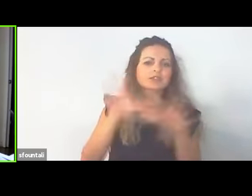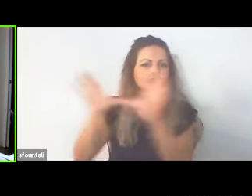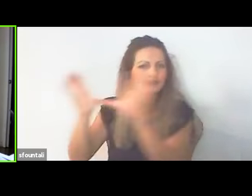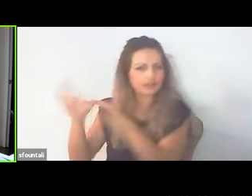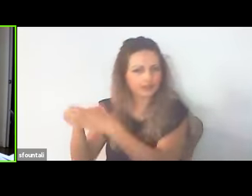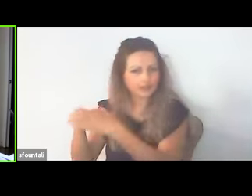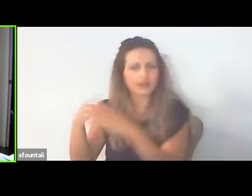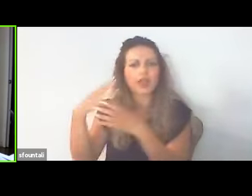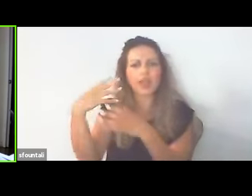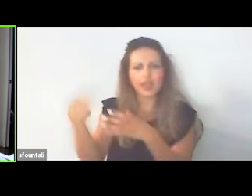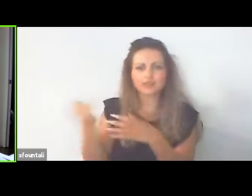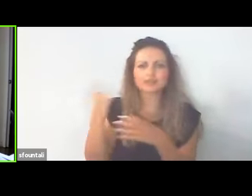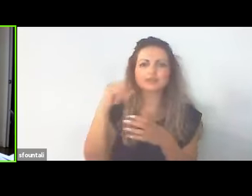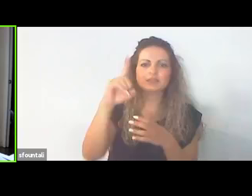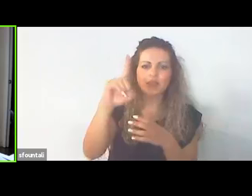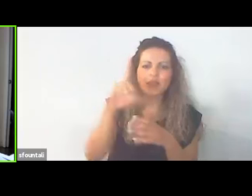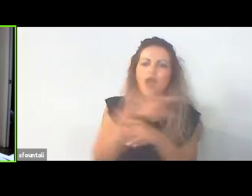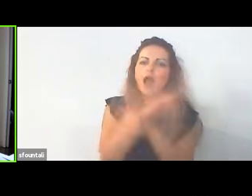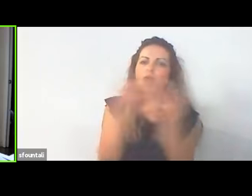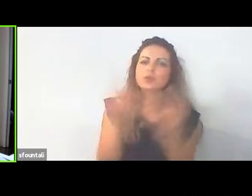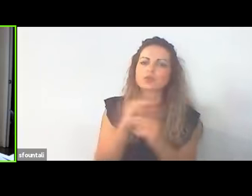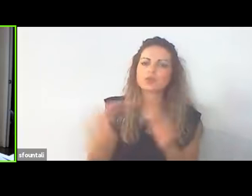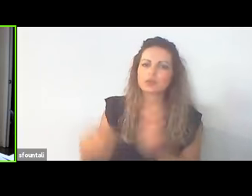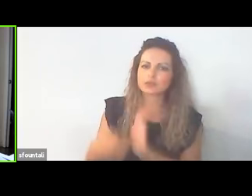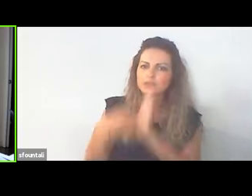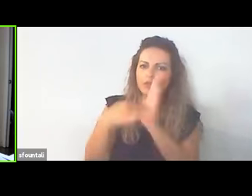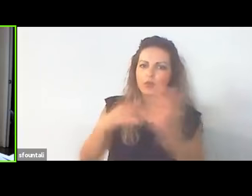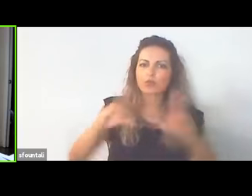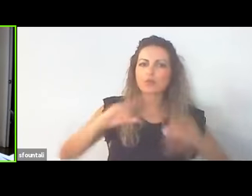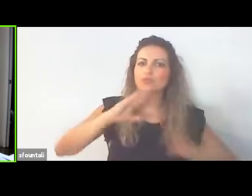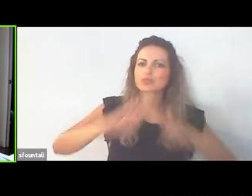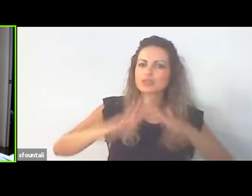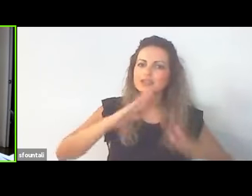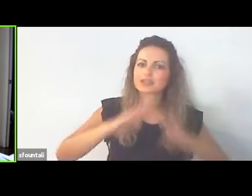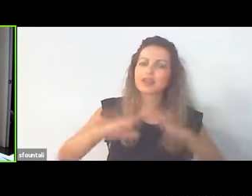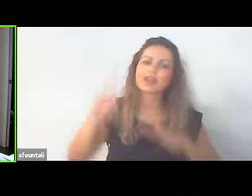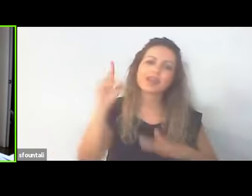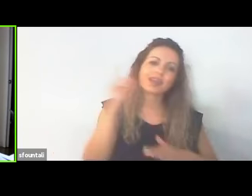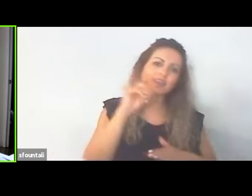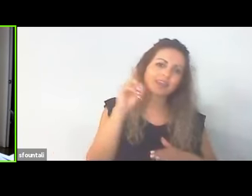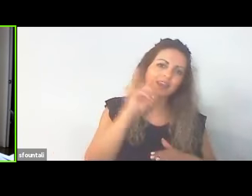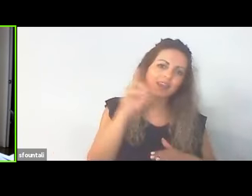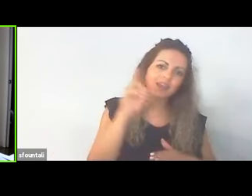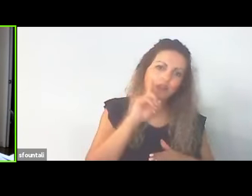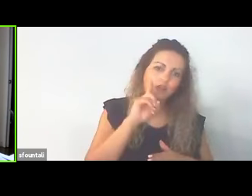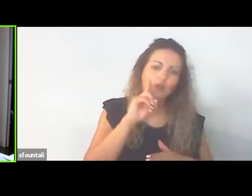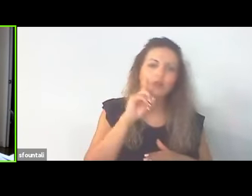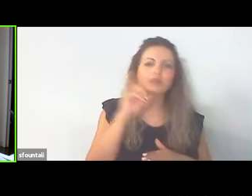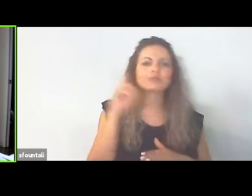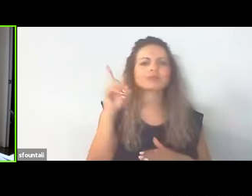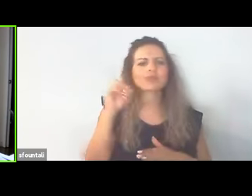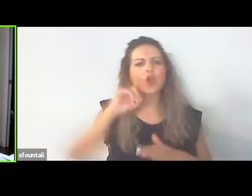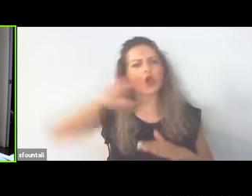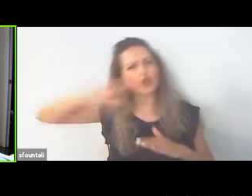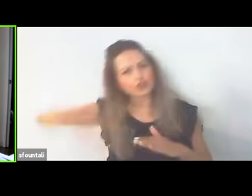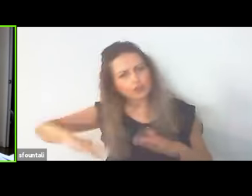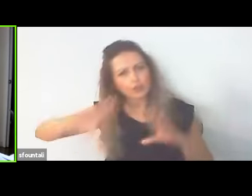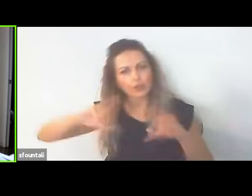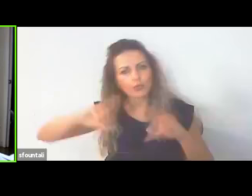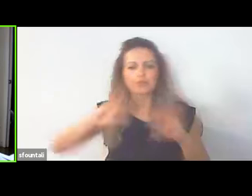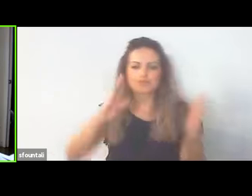Ευρώπη για την προστασία των δικαιωμάτων των γυναικών και των κοριτσιών στην περίοδο της πανδημίας, μέσα στο οποίο αναπτύσσει το